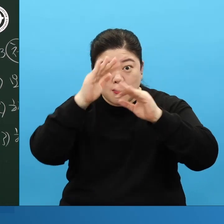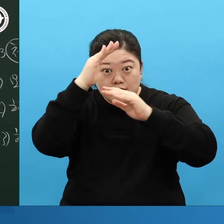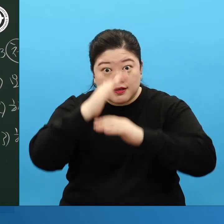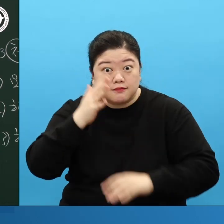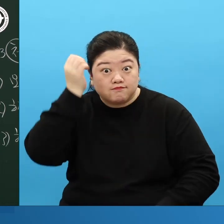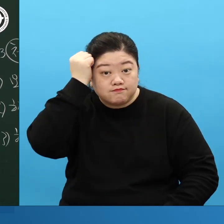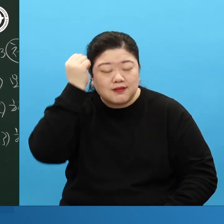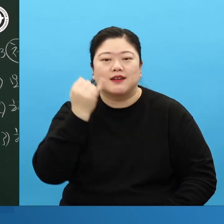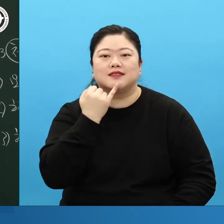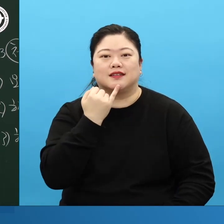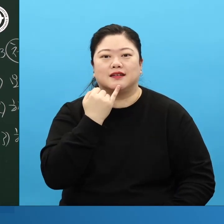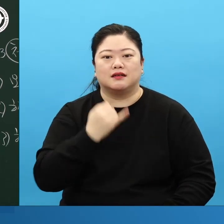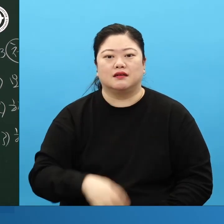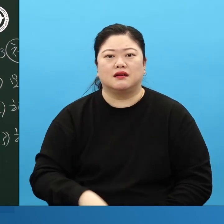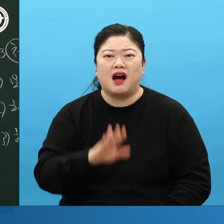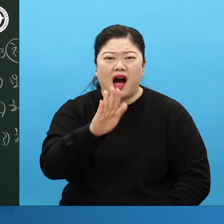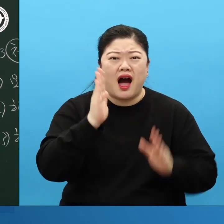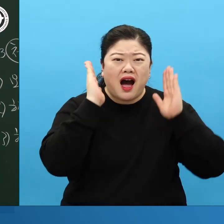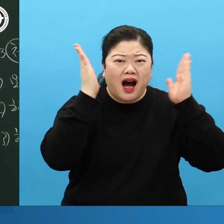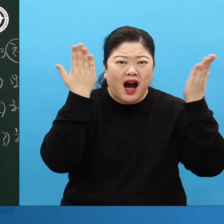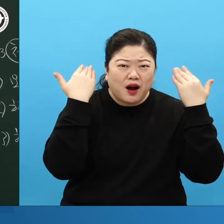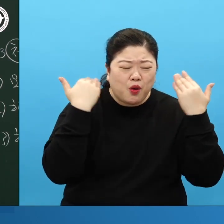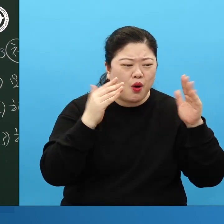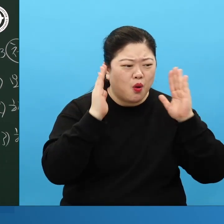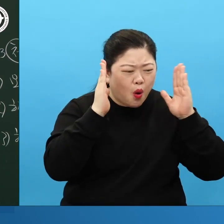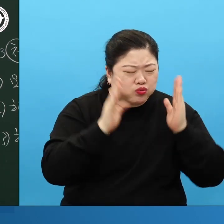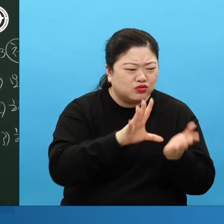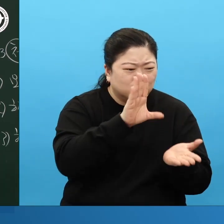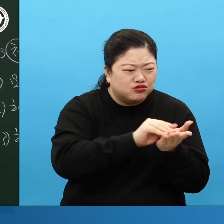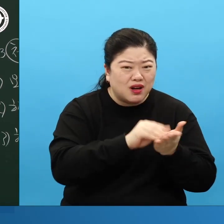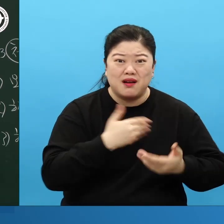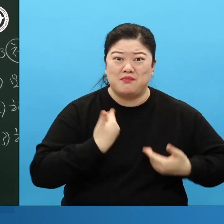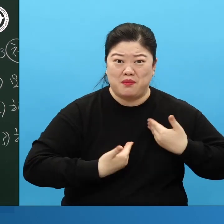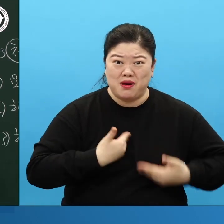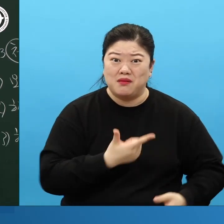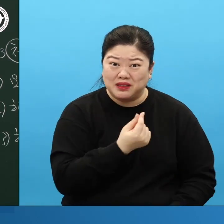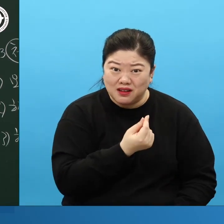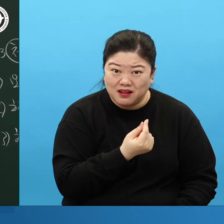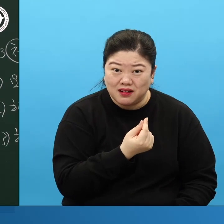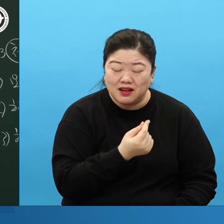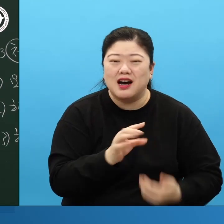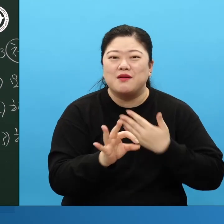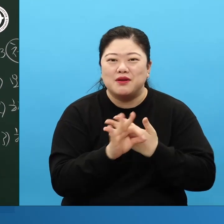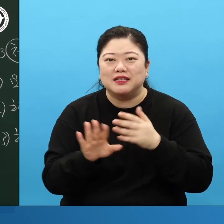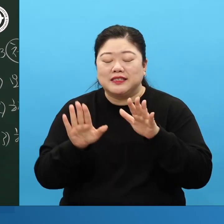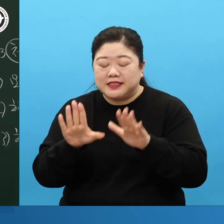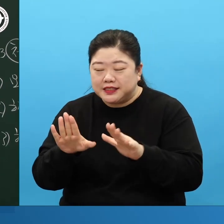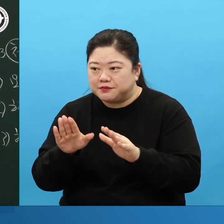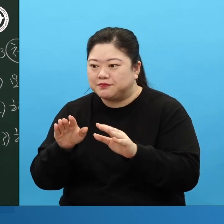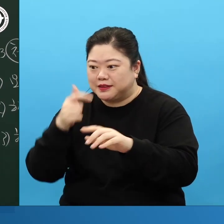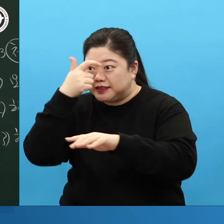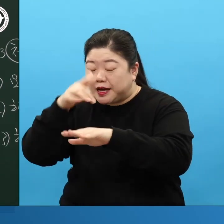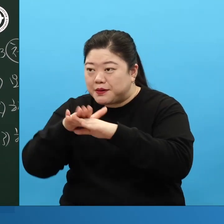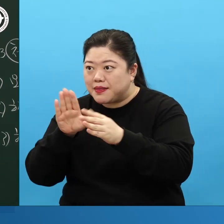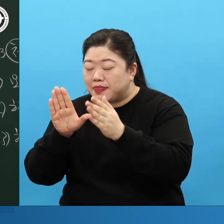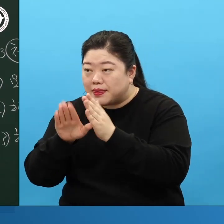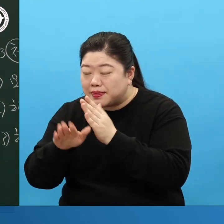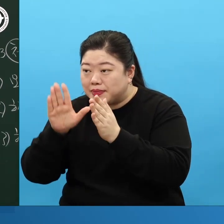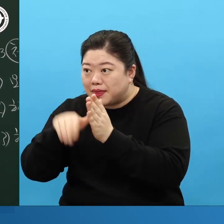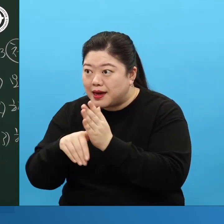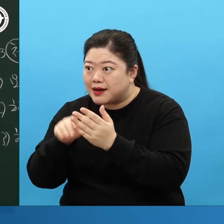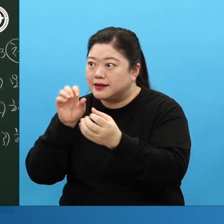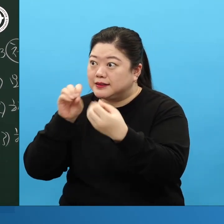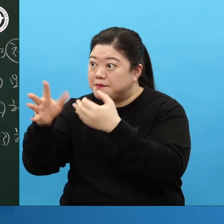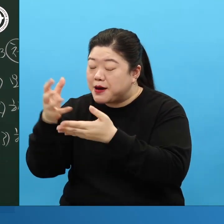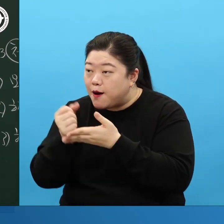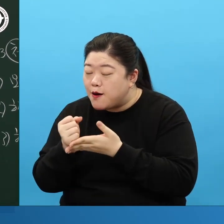escuchar esto 학교 en 공부 detalle. 바꾼데 이거 뭐 여러분 복잡하게 할 거 없고 듣고 그렇다. 내가 좀 답을 찾기만 해도 각인돼요. Como están ocupados estudiando,